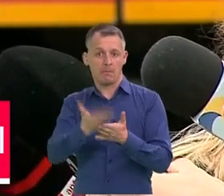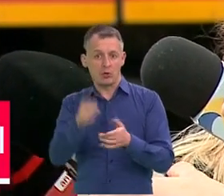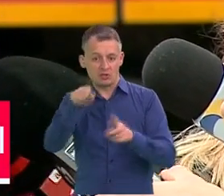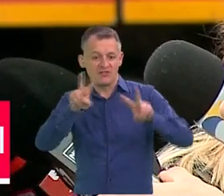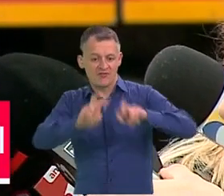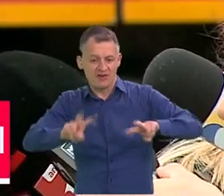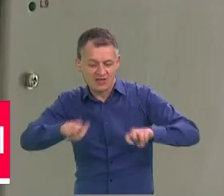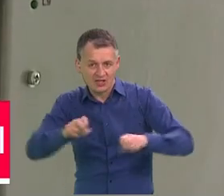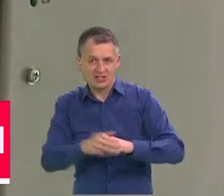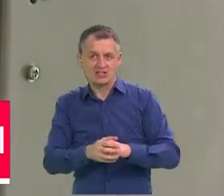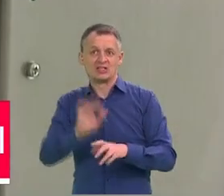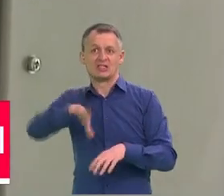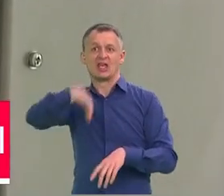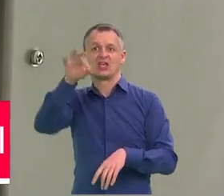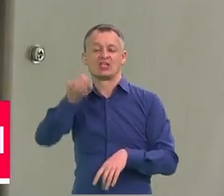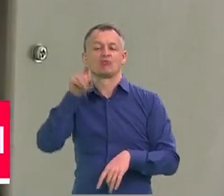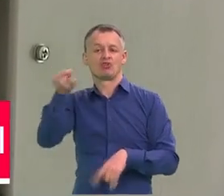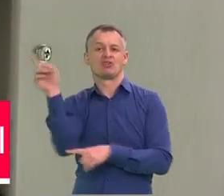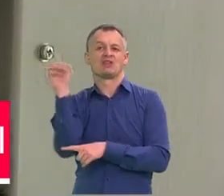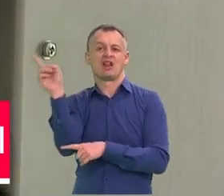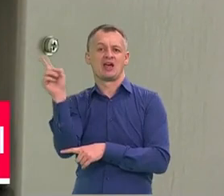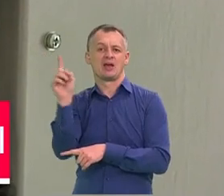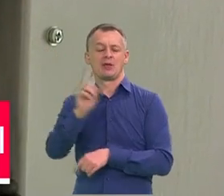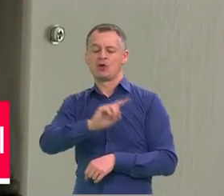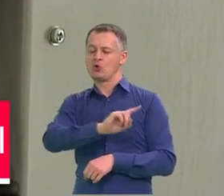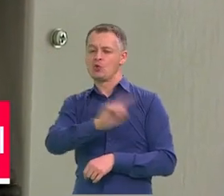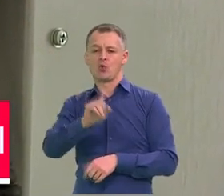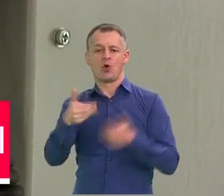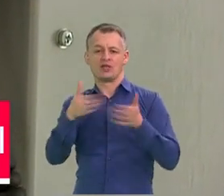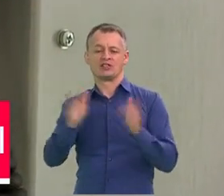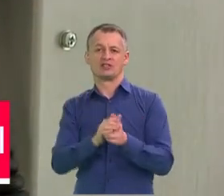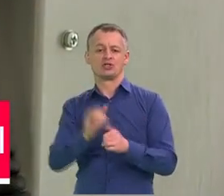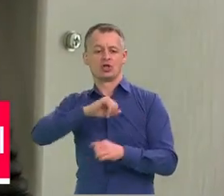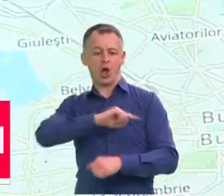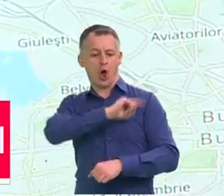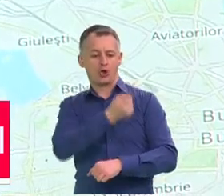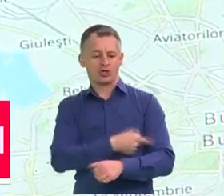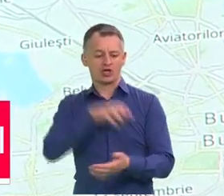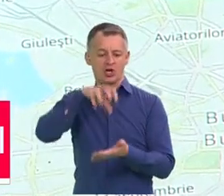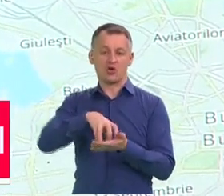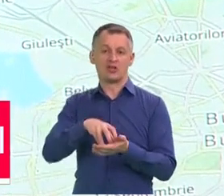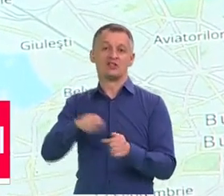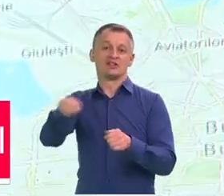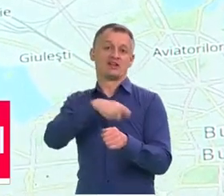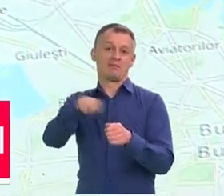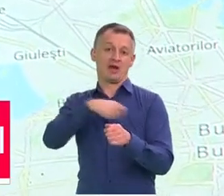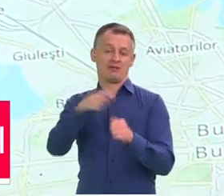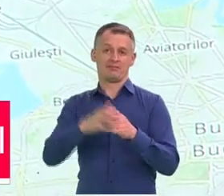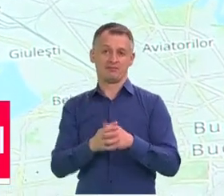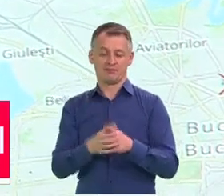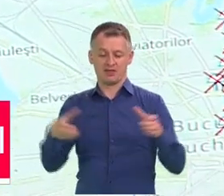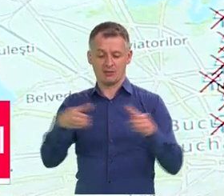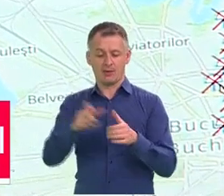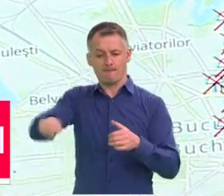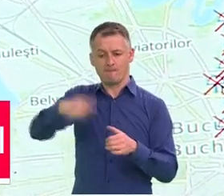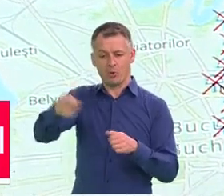verificări este să identifice acele sirene care nu au funcționat, iar autoritățile locale să le remedieze. Echipajele de pompieri au